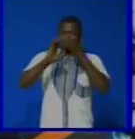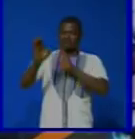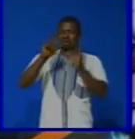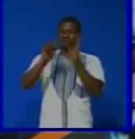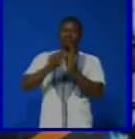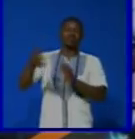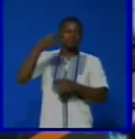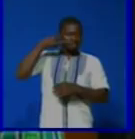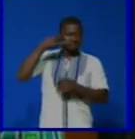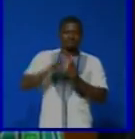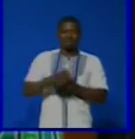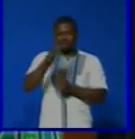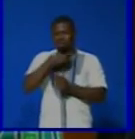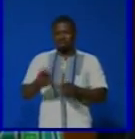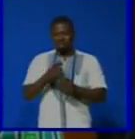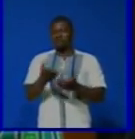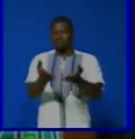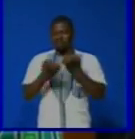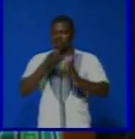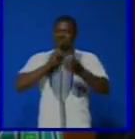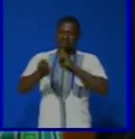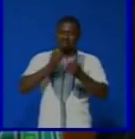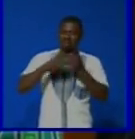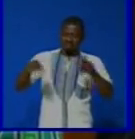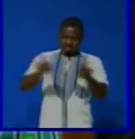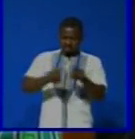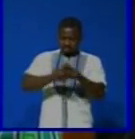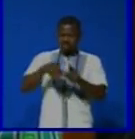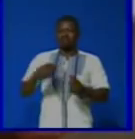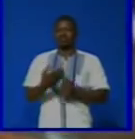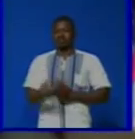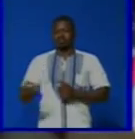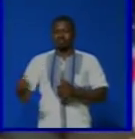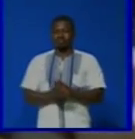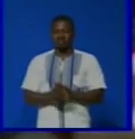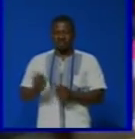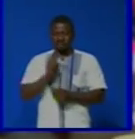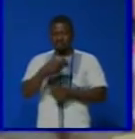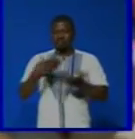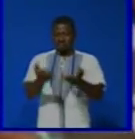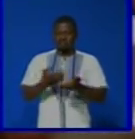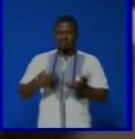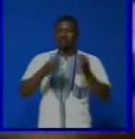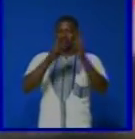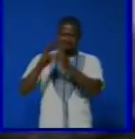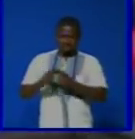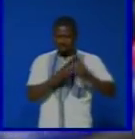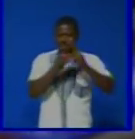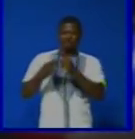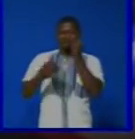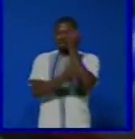numériques, les acteurs veulent parler d'une même voix. Nous avons voulu rassembler les pays africains et